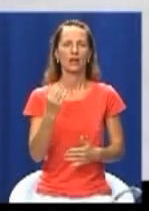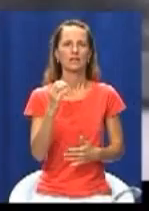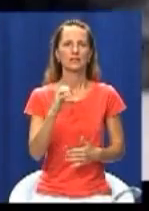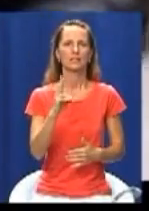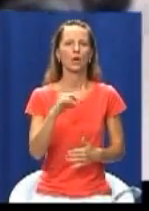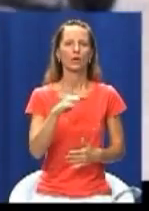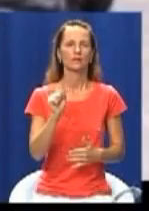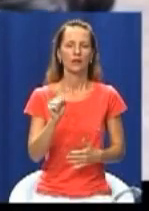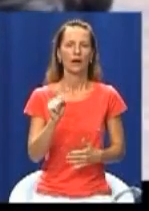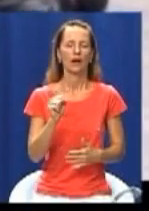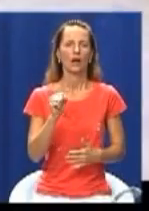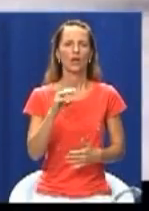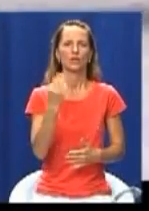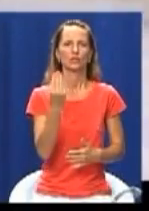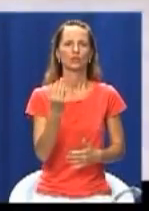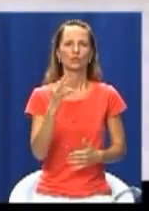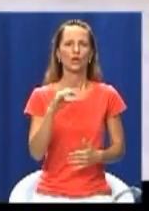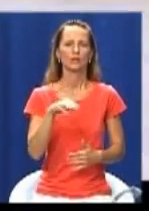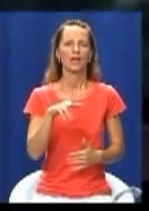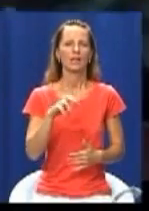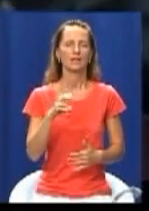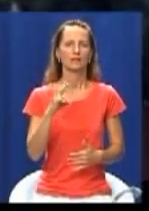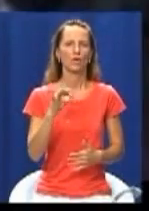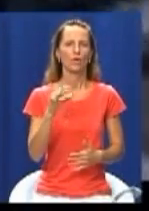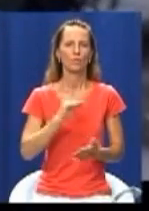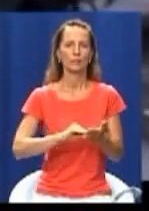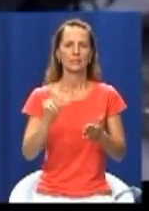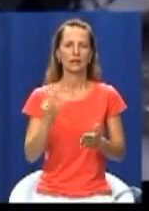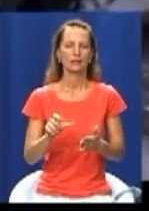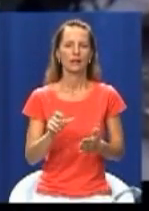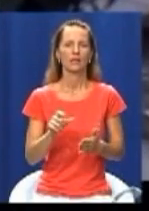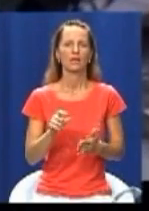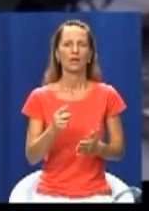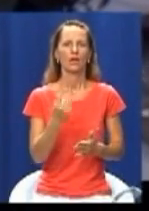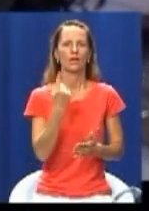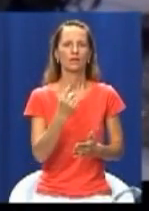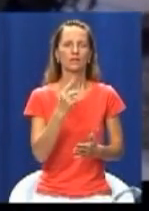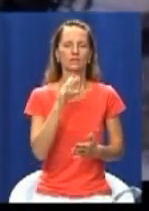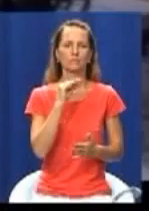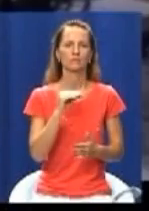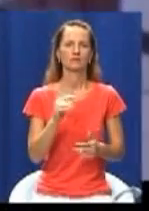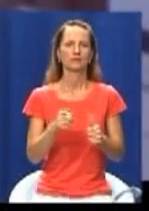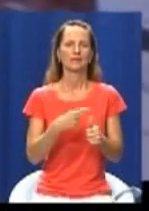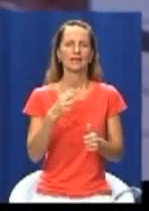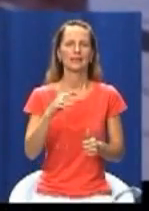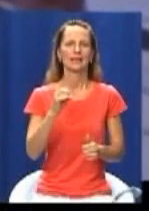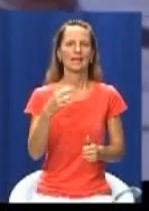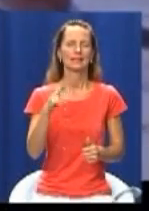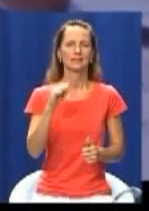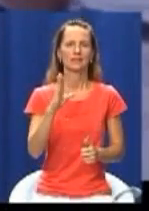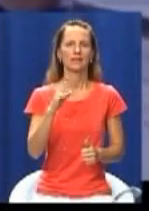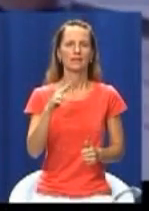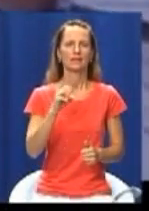поета і письменника. В одному з романів головного героя Вальтера Скотта прозвали саме Денді Даймондом.